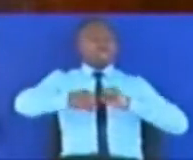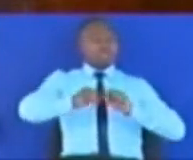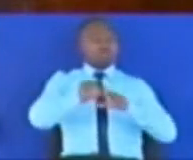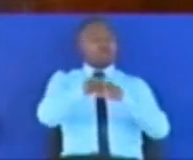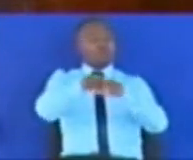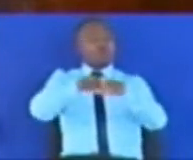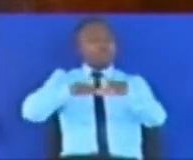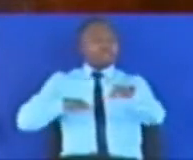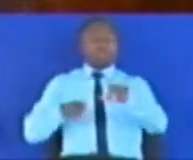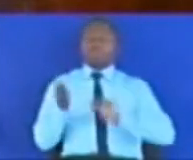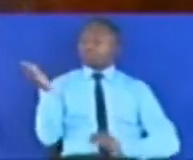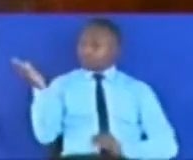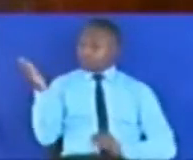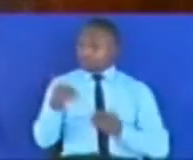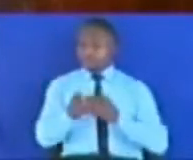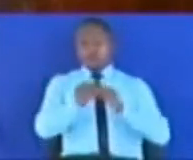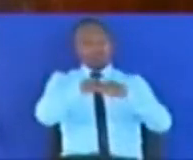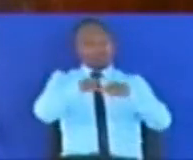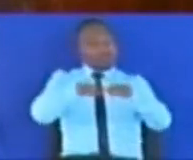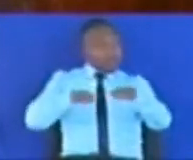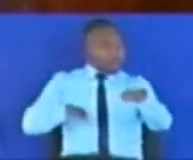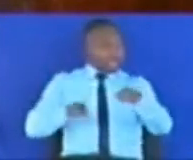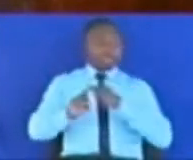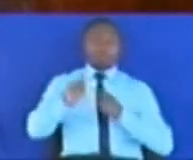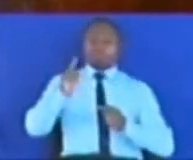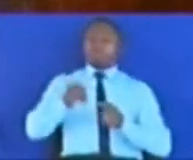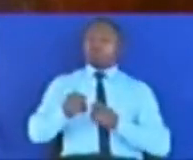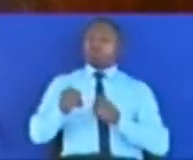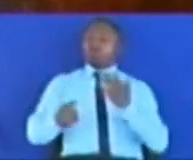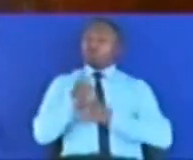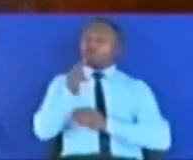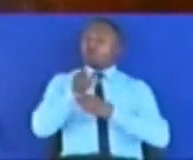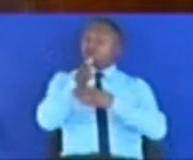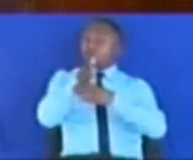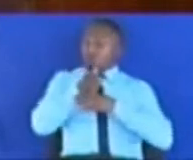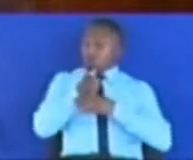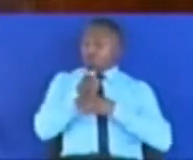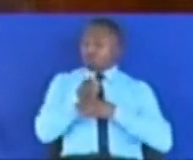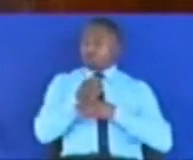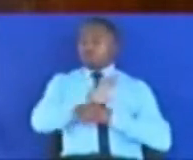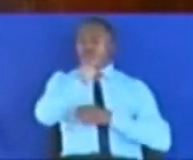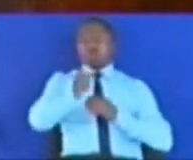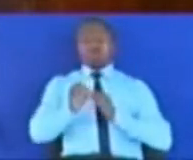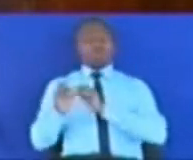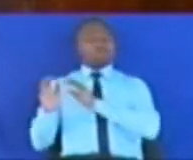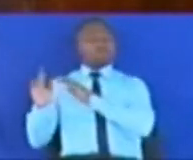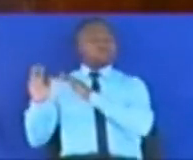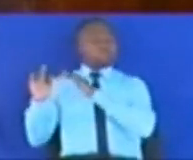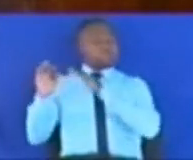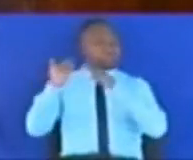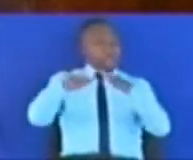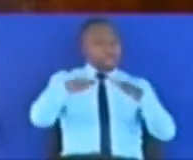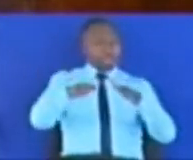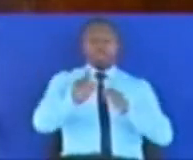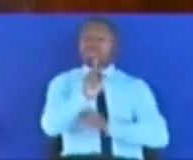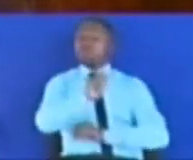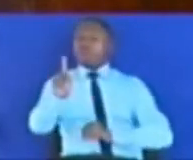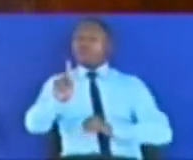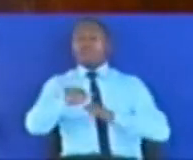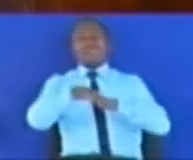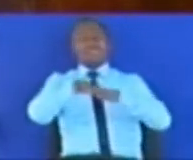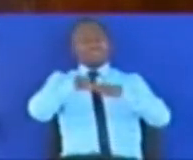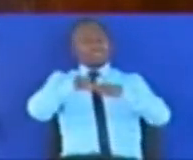foleni sisi. Maana foleni ile tuloi clear pale Ubungo, ile barabara nane yote inatapikia Kibaha. Kwa maana hiyo tunaomba